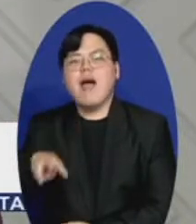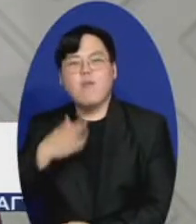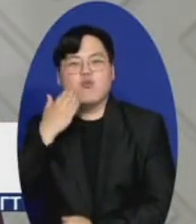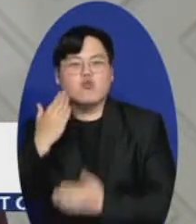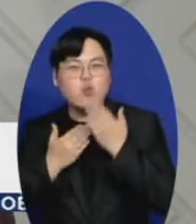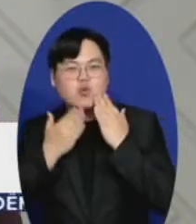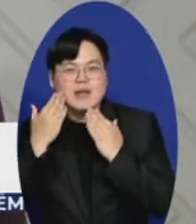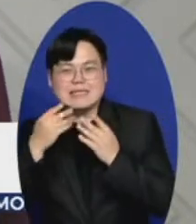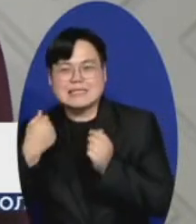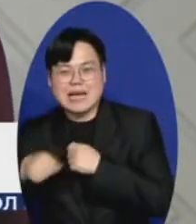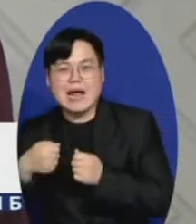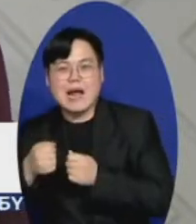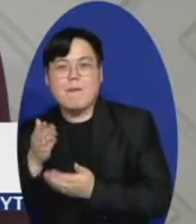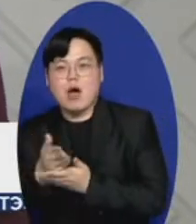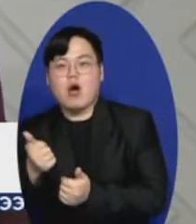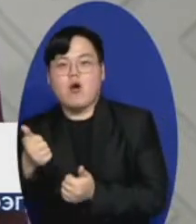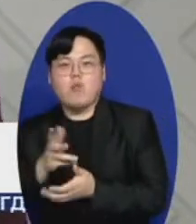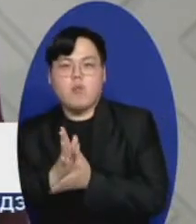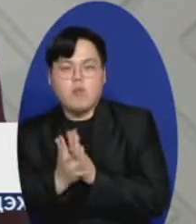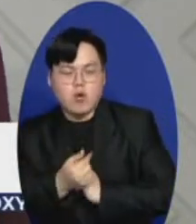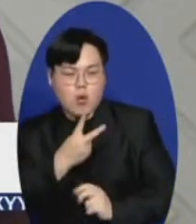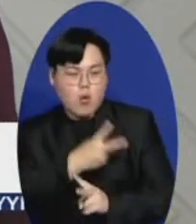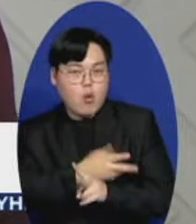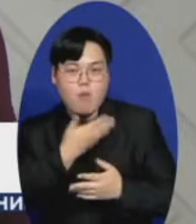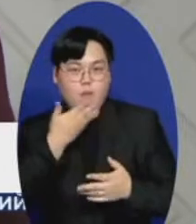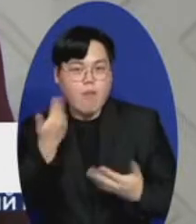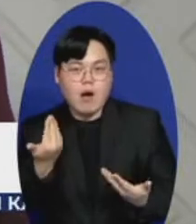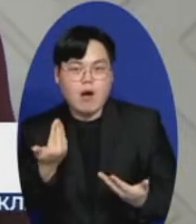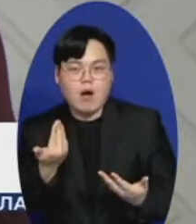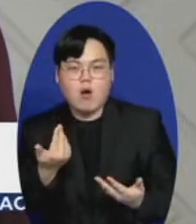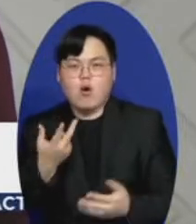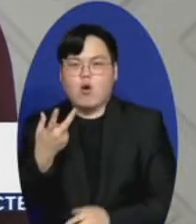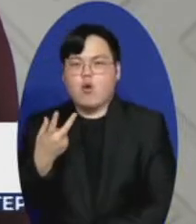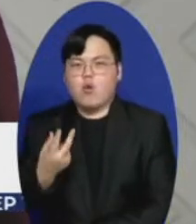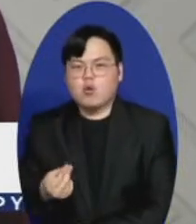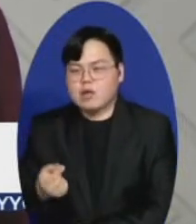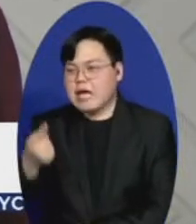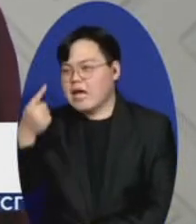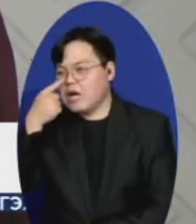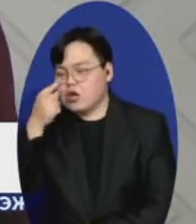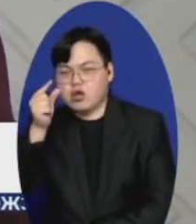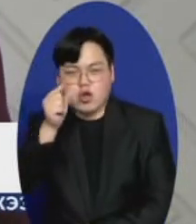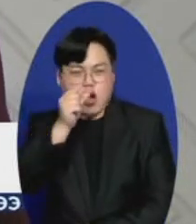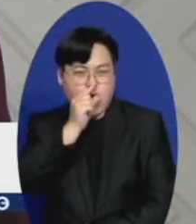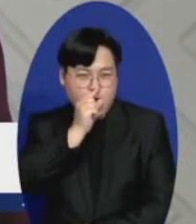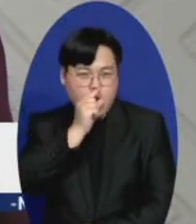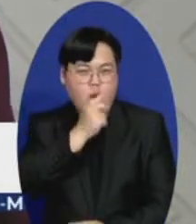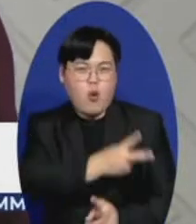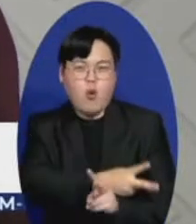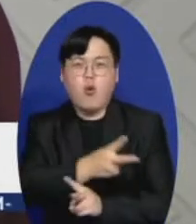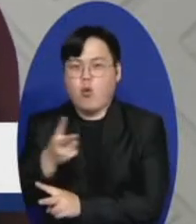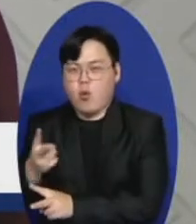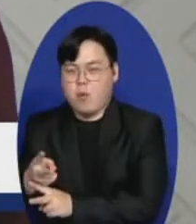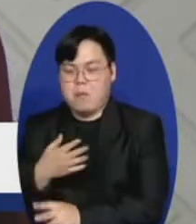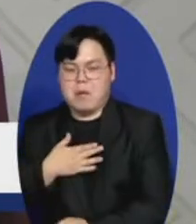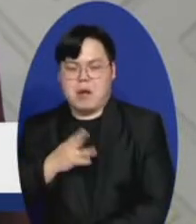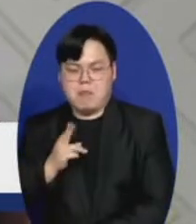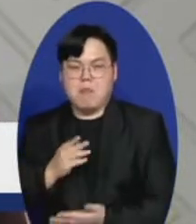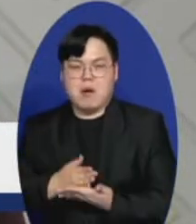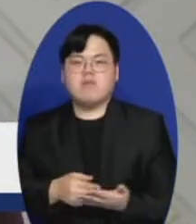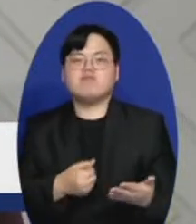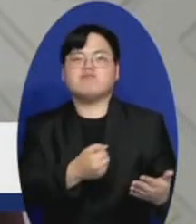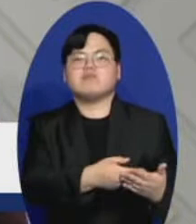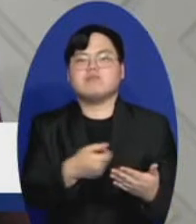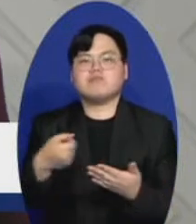одоо сүлжээнүүд байдаг хэрнээ хууль эрх зүйн орчин байхгүй учраас нөгөө хөрш хоёр хуультай оронд очиод бүртгүүлдэг юм байна компани. Тэгээд